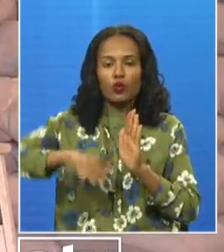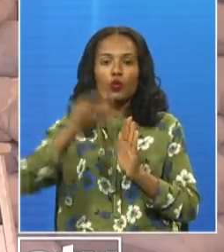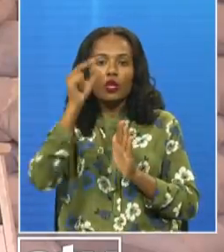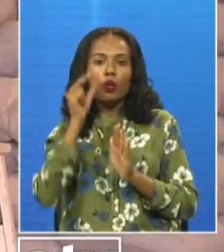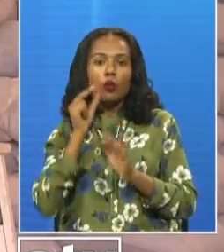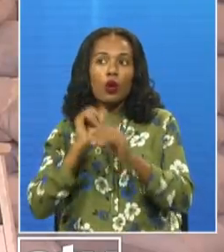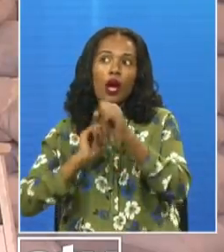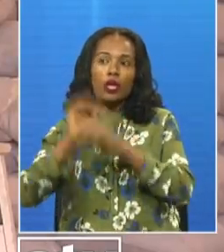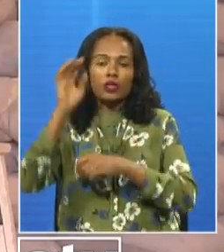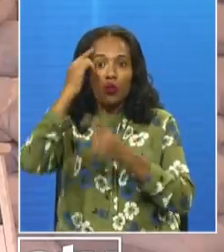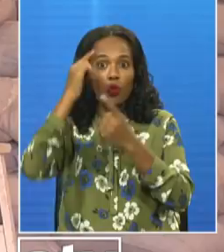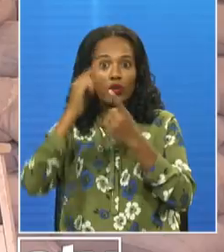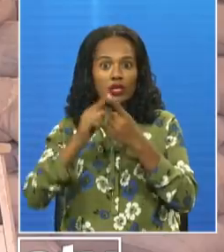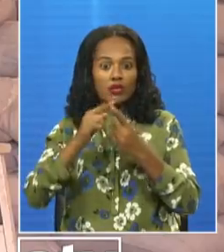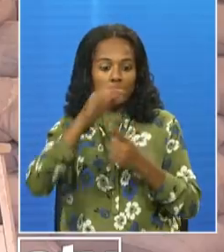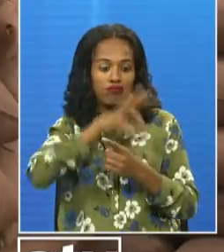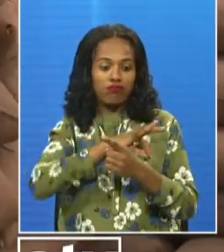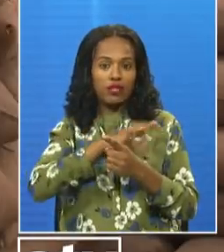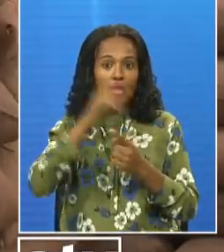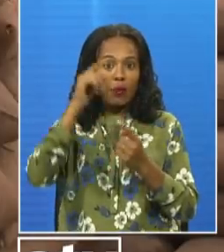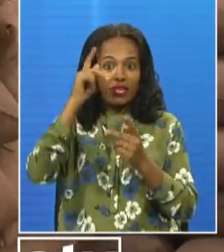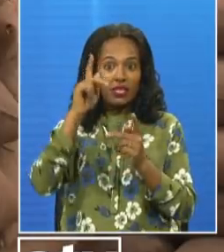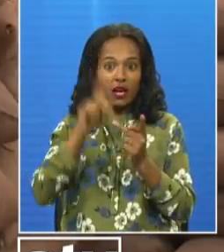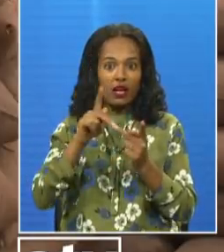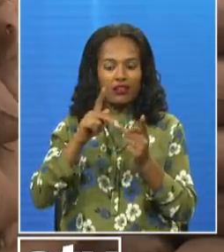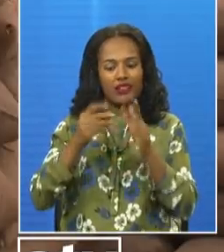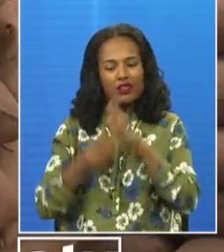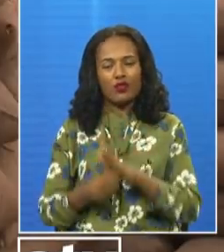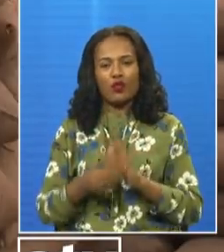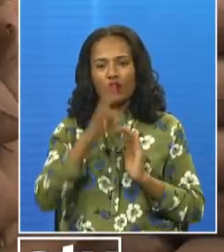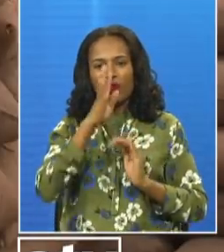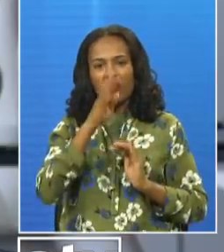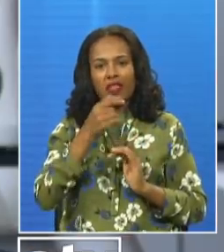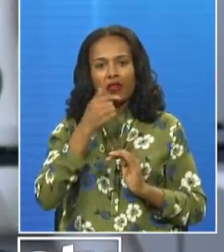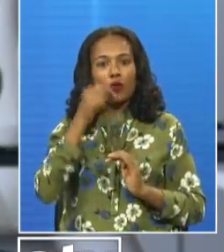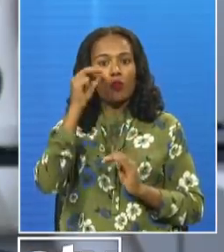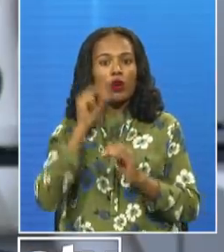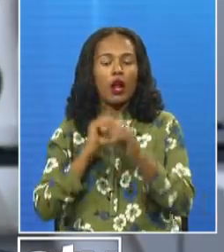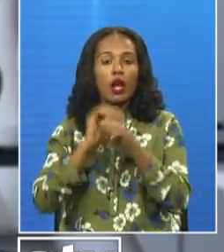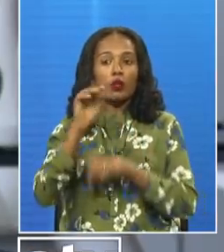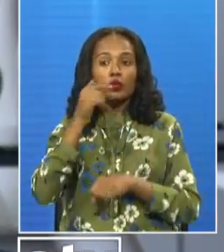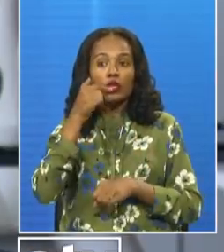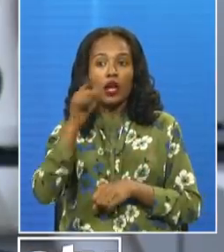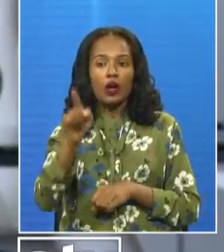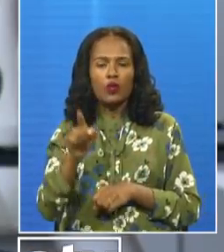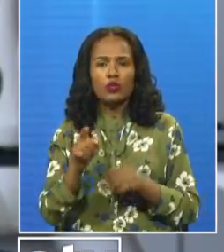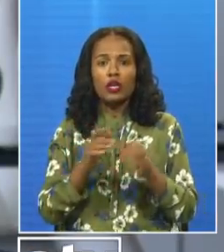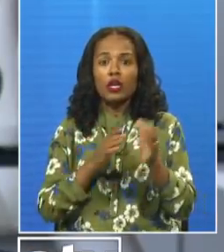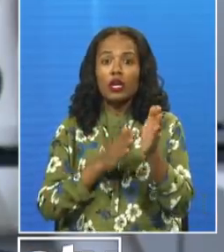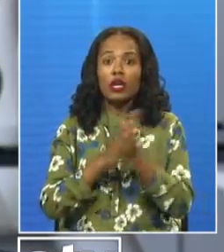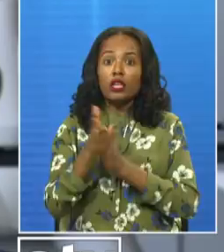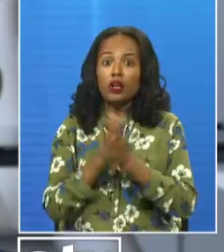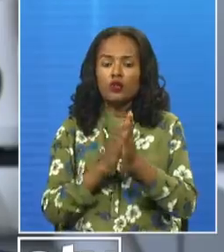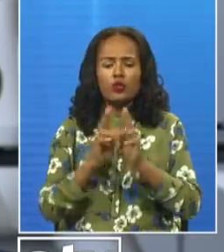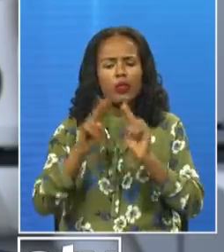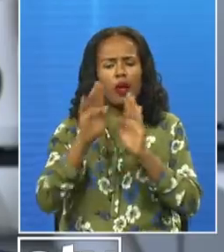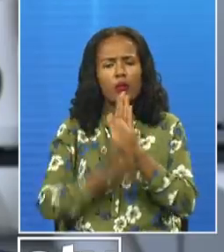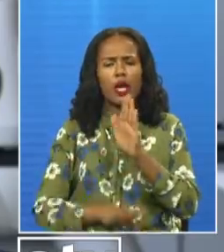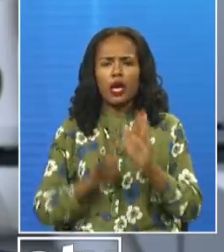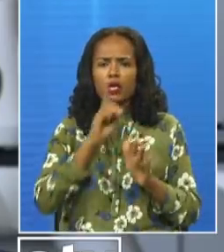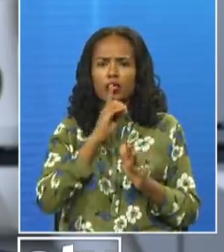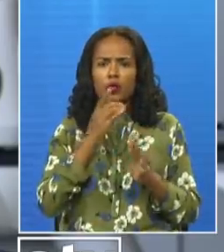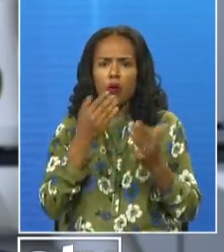የቡና ኤክስፖርት እቅድ ገቢ ለማሳካት ተጽዕኖ ሊፈጥር እንደሚችል ነው ቡና ላኪዎቹ የሚገልጹት። በእርግጥ ኢንተረስቱ እየቀነሰ ነው ያለው።